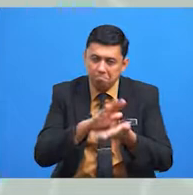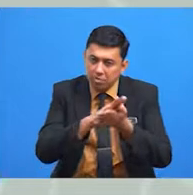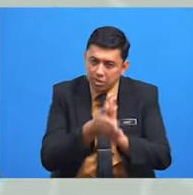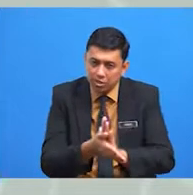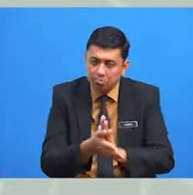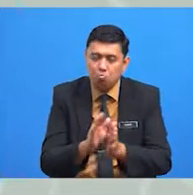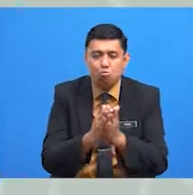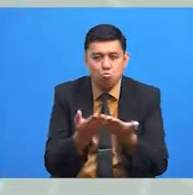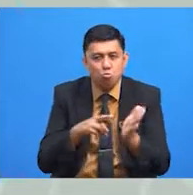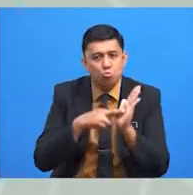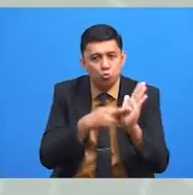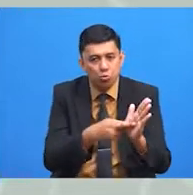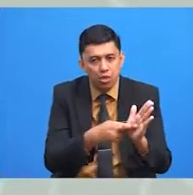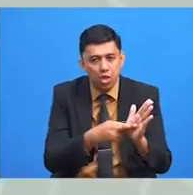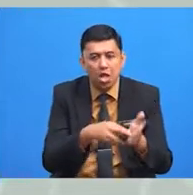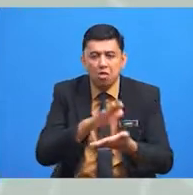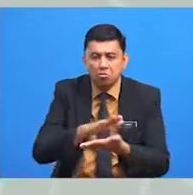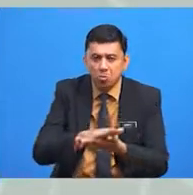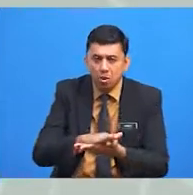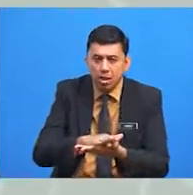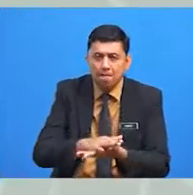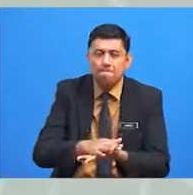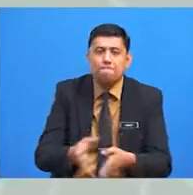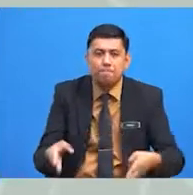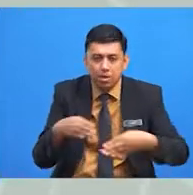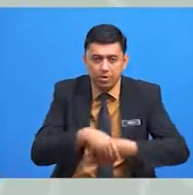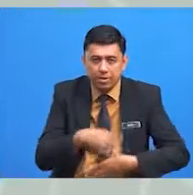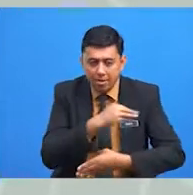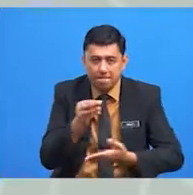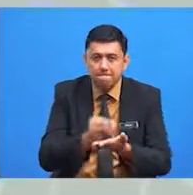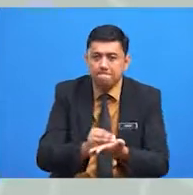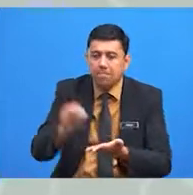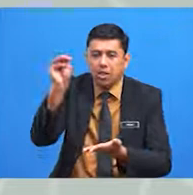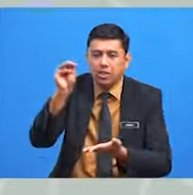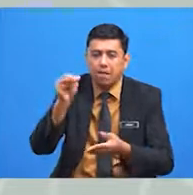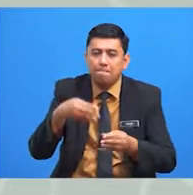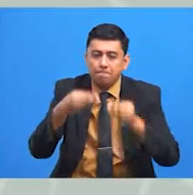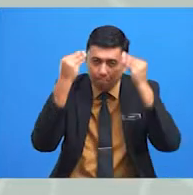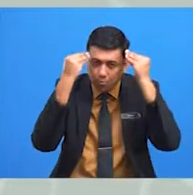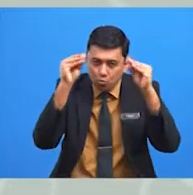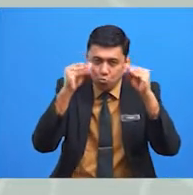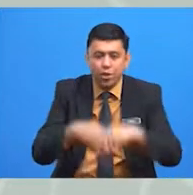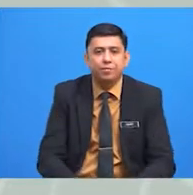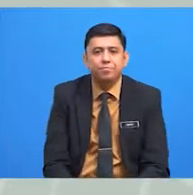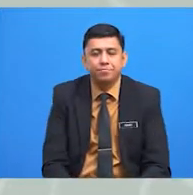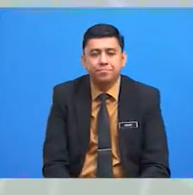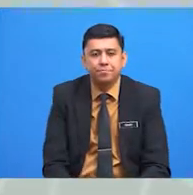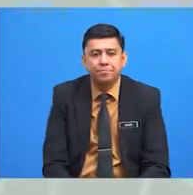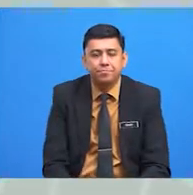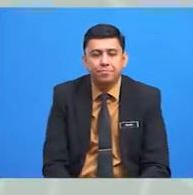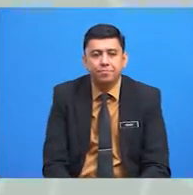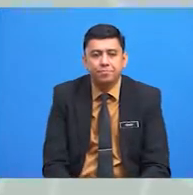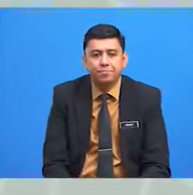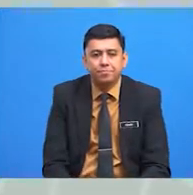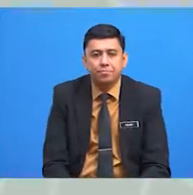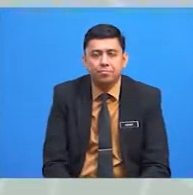menjadi buku rujukan utama di sekolah-sekolah Melayu dan maktab perguruan. Pelita Bahasa